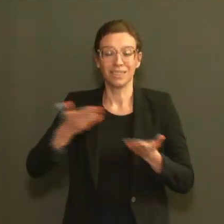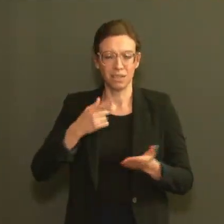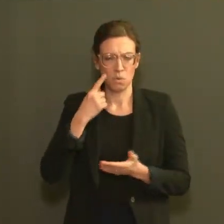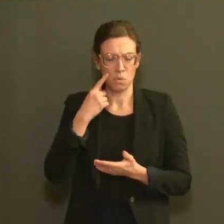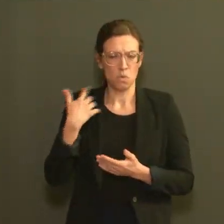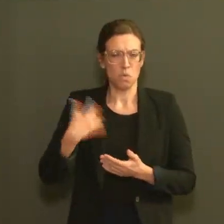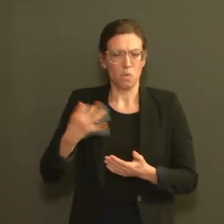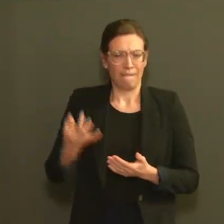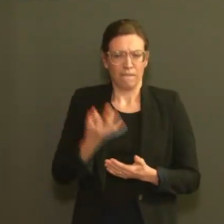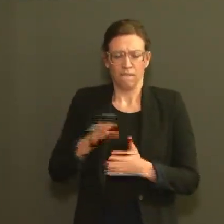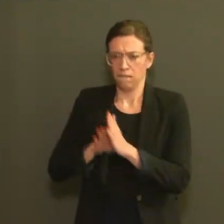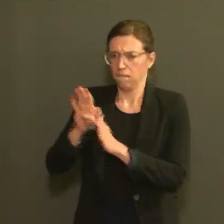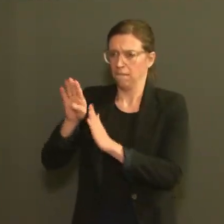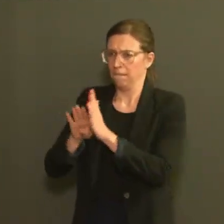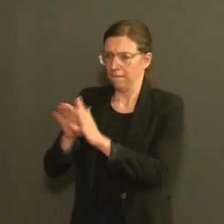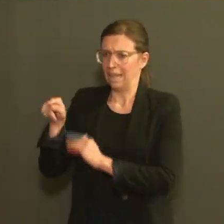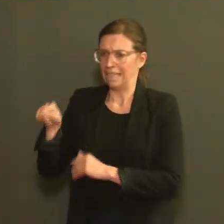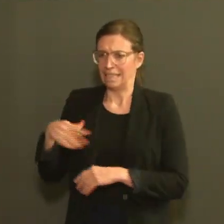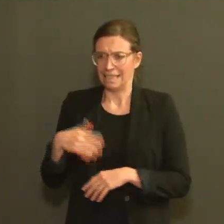dagen werden er gemiddeld